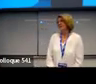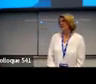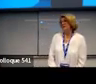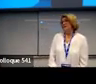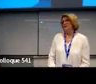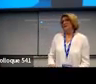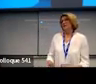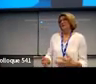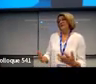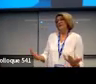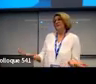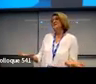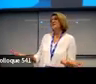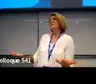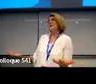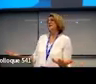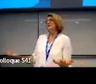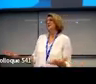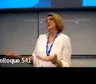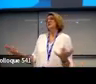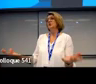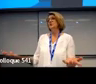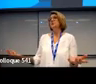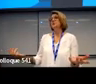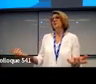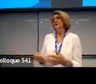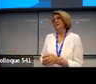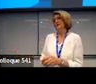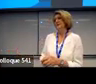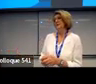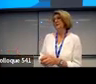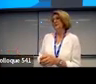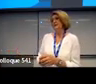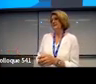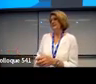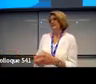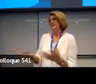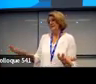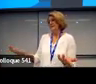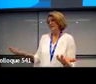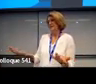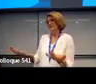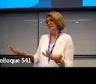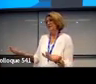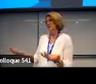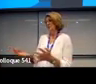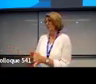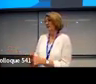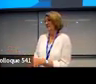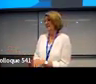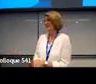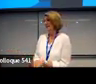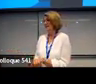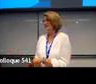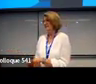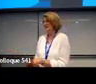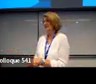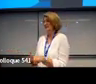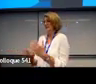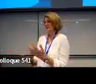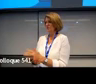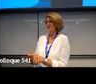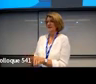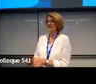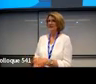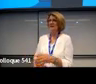l'écriture, qu'est-ce qu'on fait lorsqu'on veut contribuer à Wikipédia? On peut contribuer à des articles